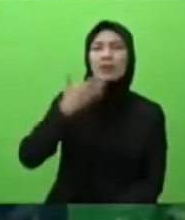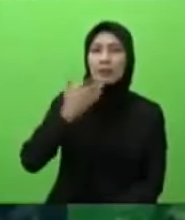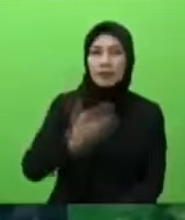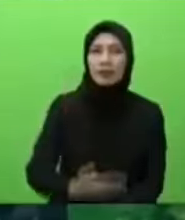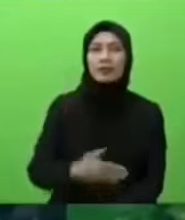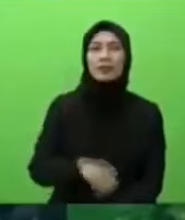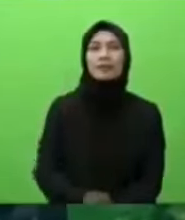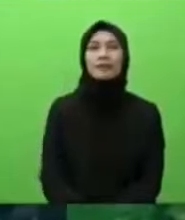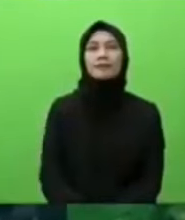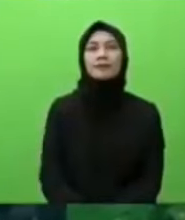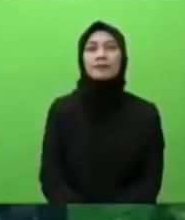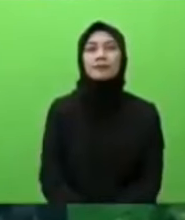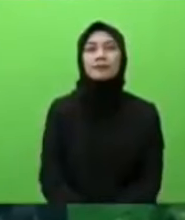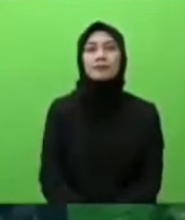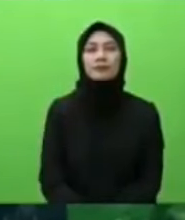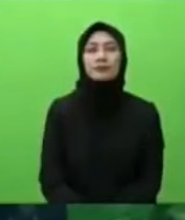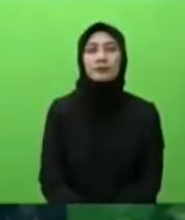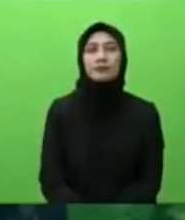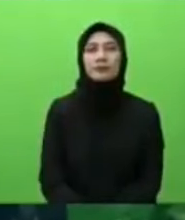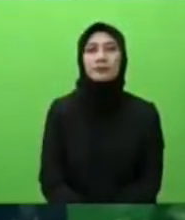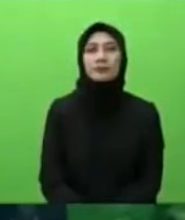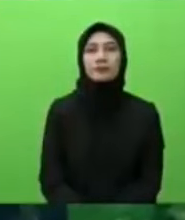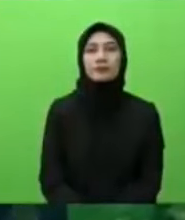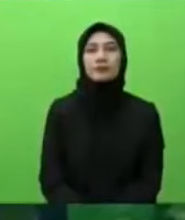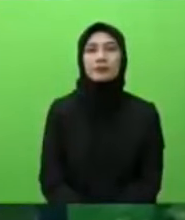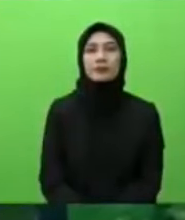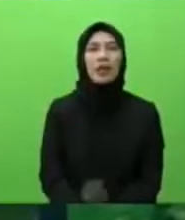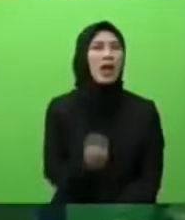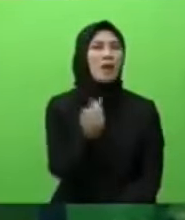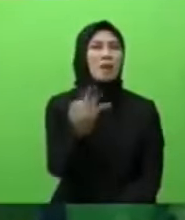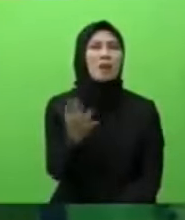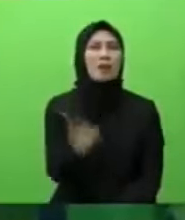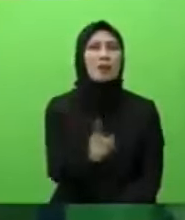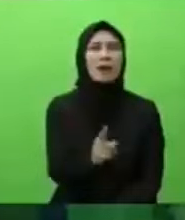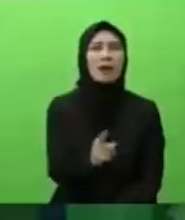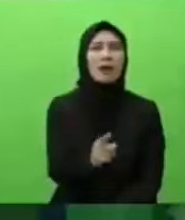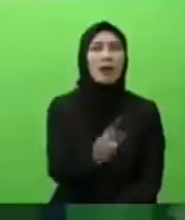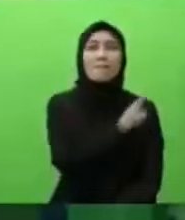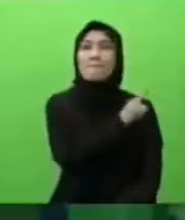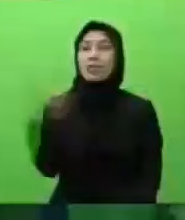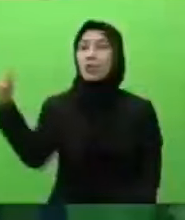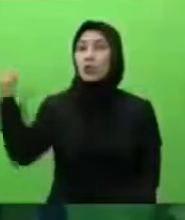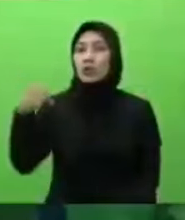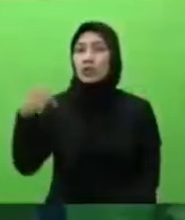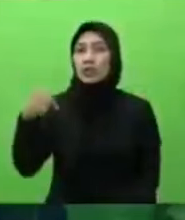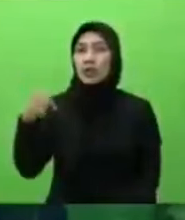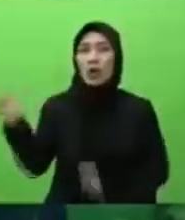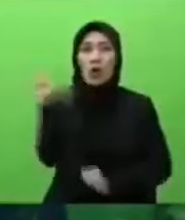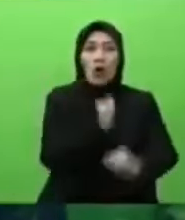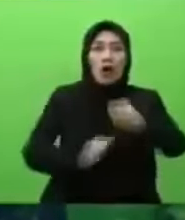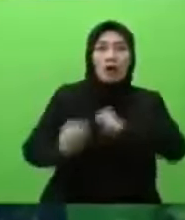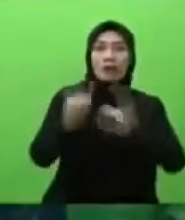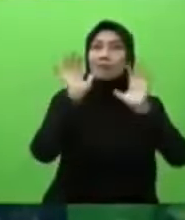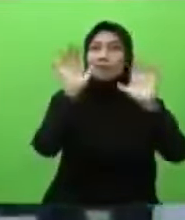negara yang dalam beberapa Minggu ini maraton